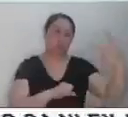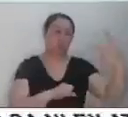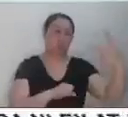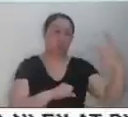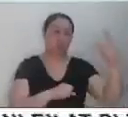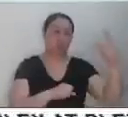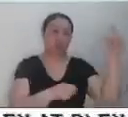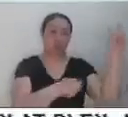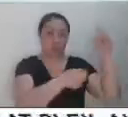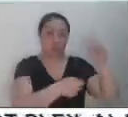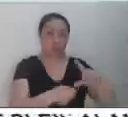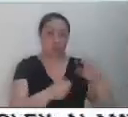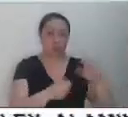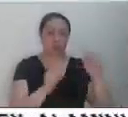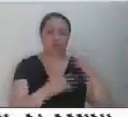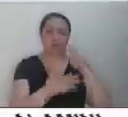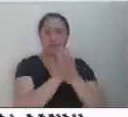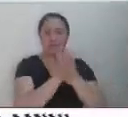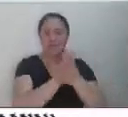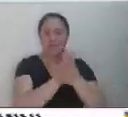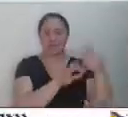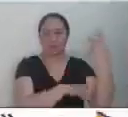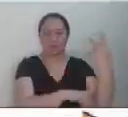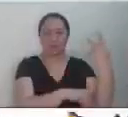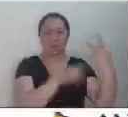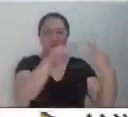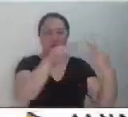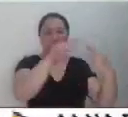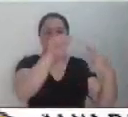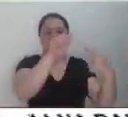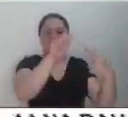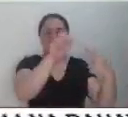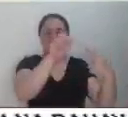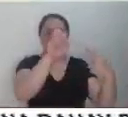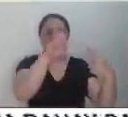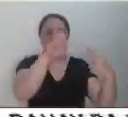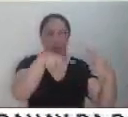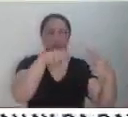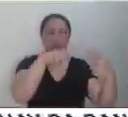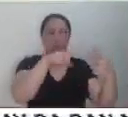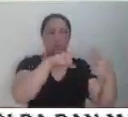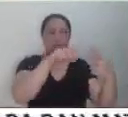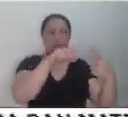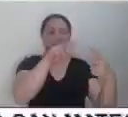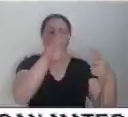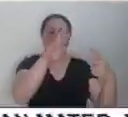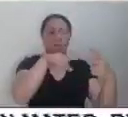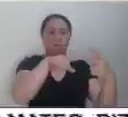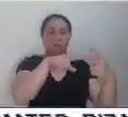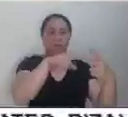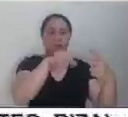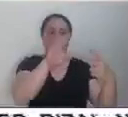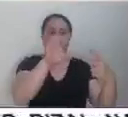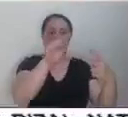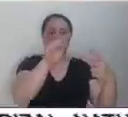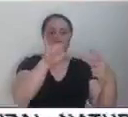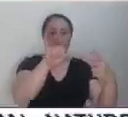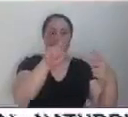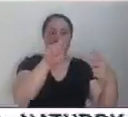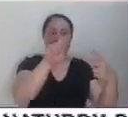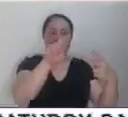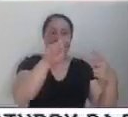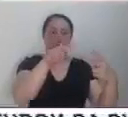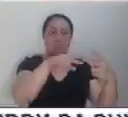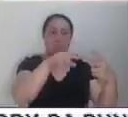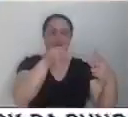same sticker, two accounts na po ngayon sa AutoSweet po. Okay. Attorney Kimbo, pahabol na tanong lamang po